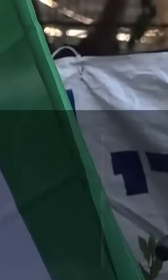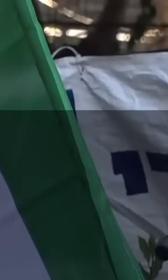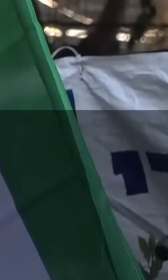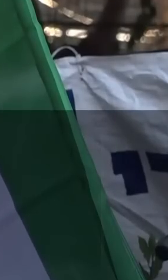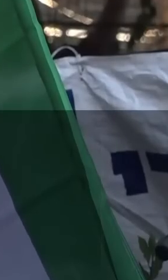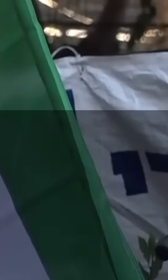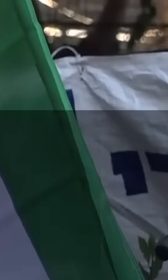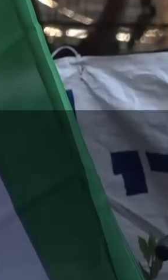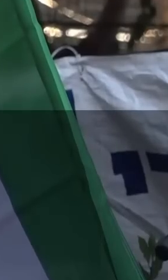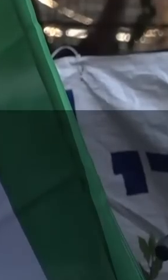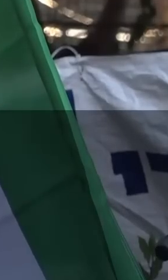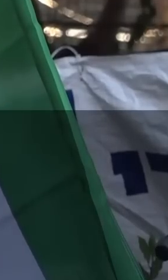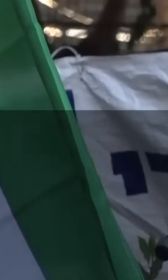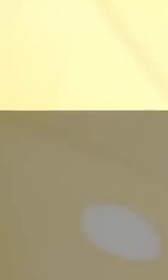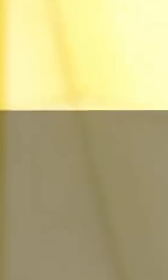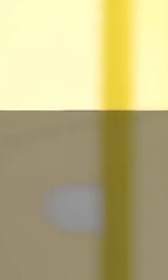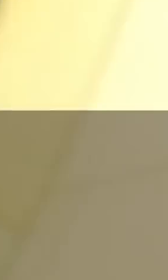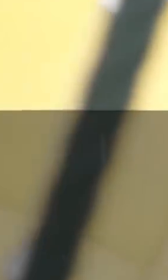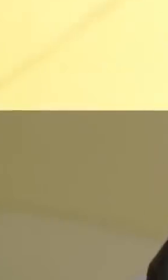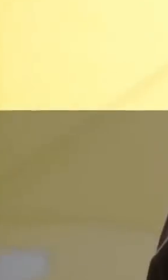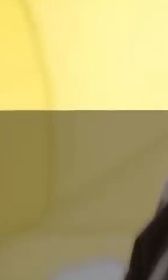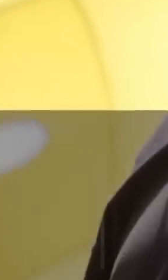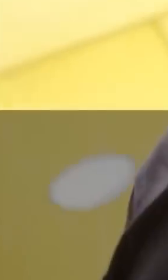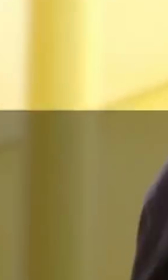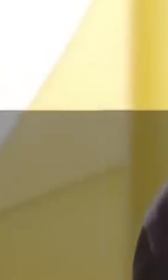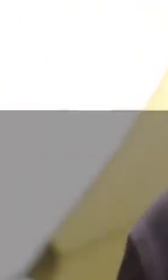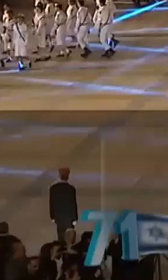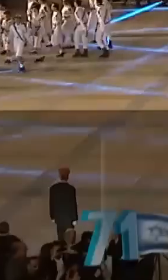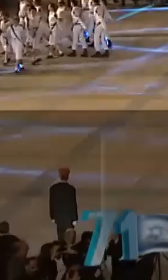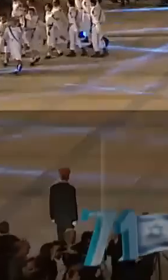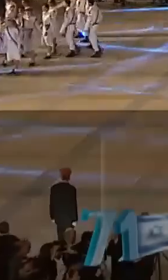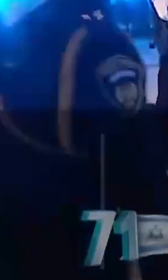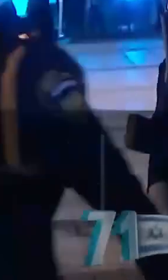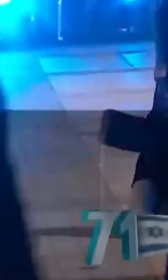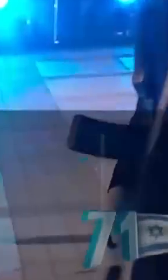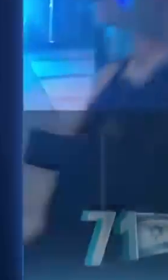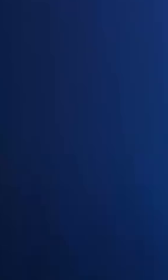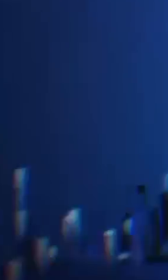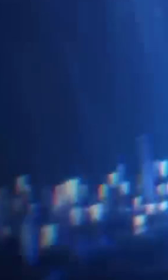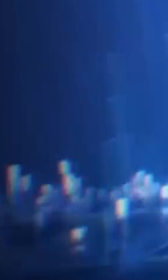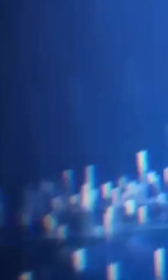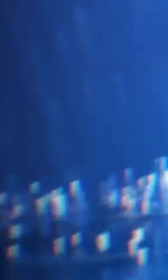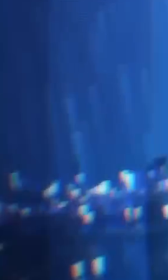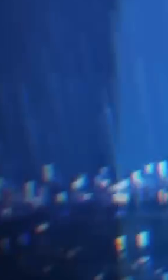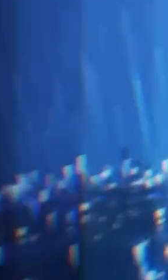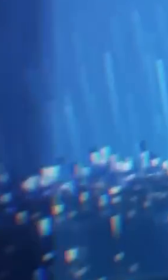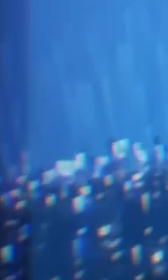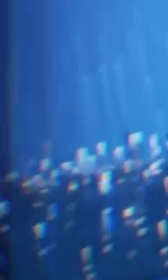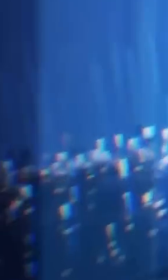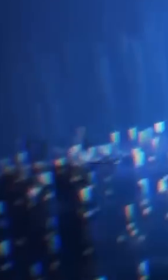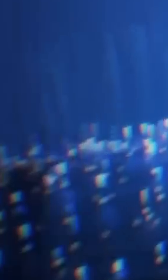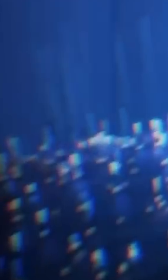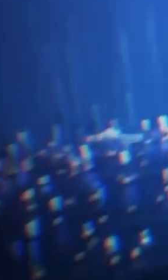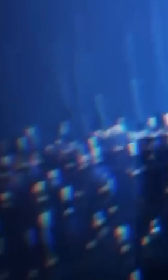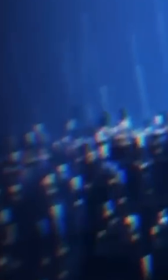ותעלה המסועה. אביגדור קהלני ושלום אסיאג נבחרו להשים מסועה ביום העצמאות.